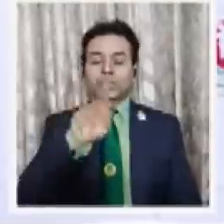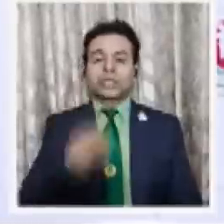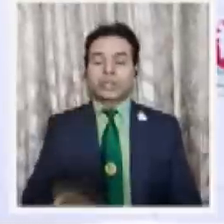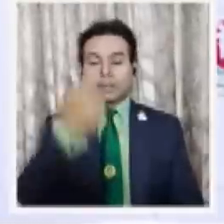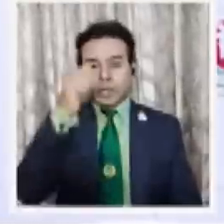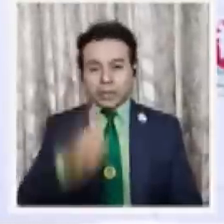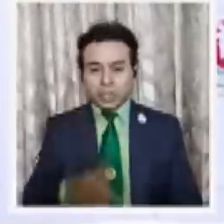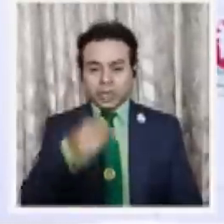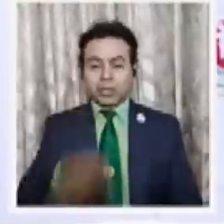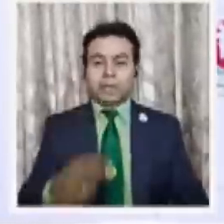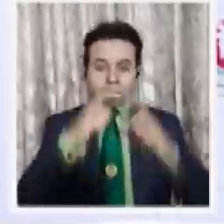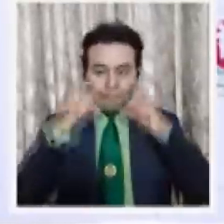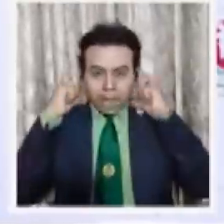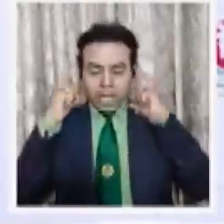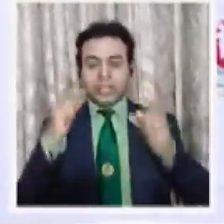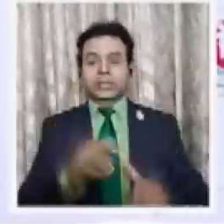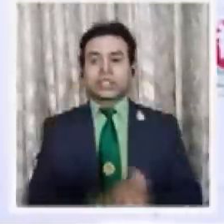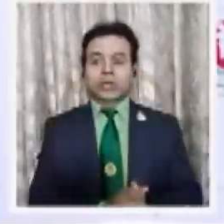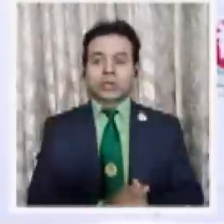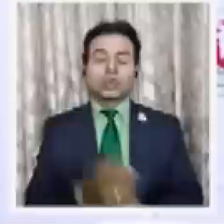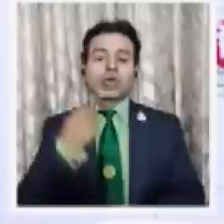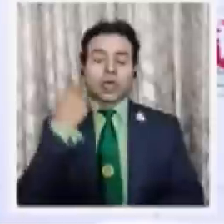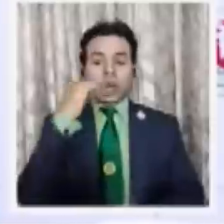11,559টি এবং বর্তমানে মজুত আছে